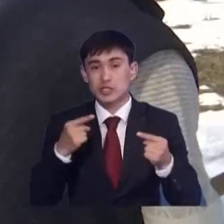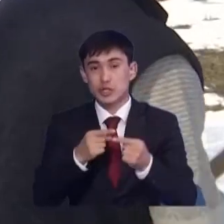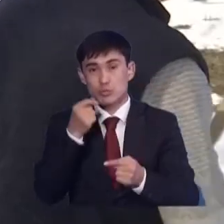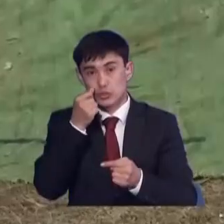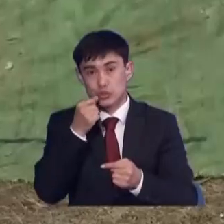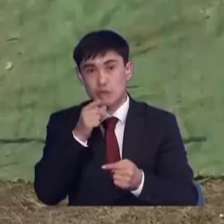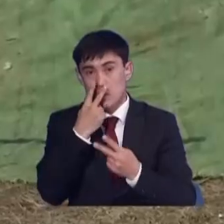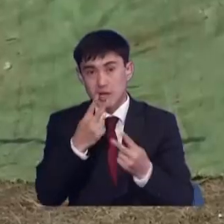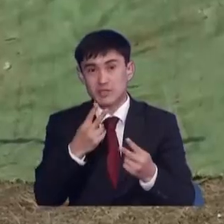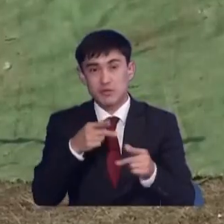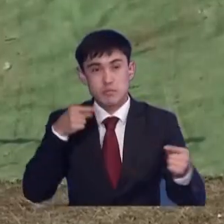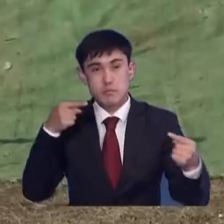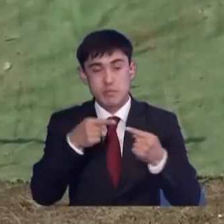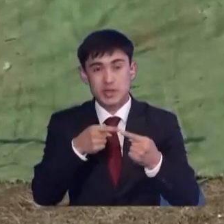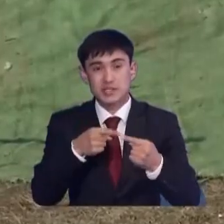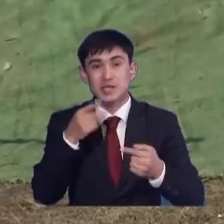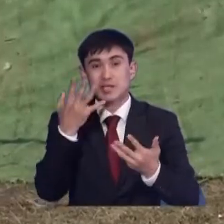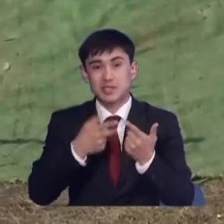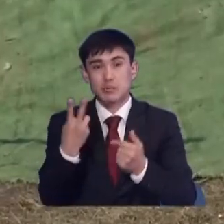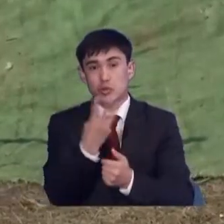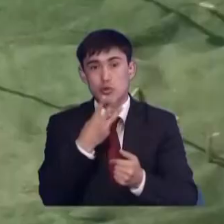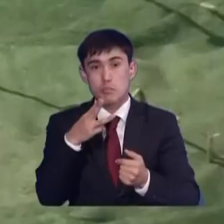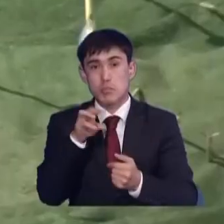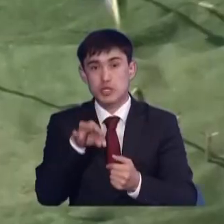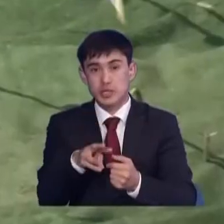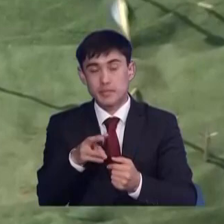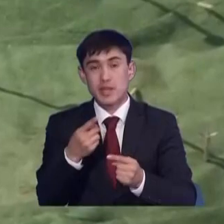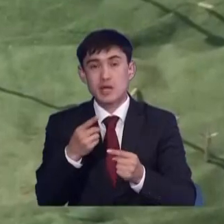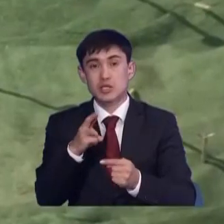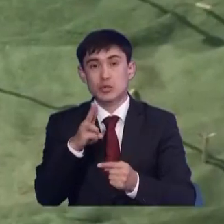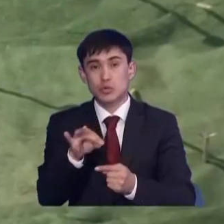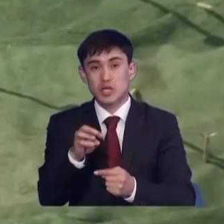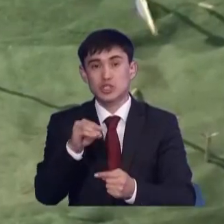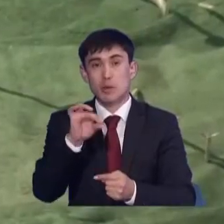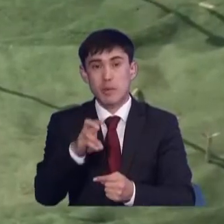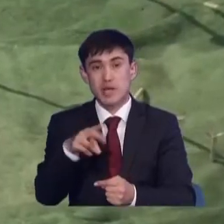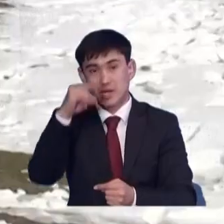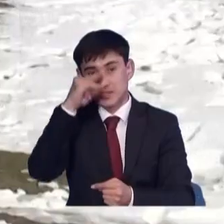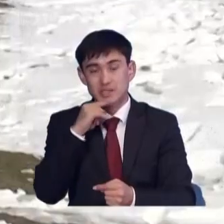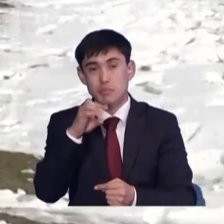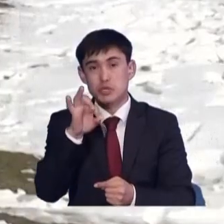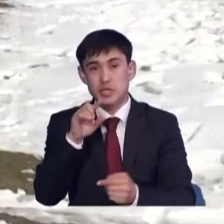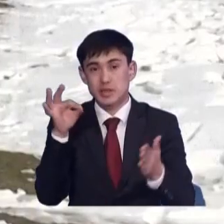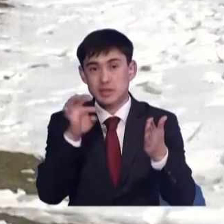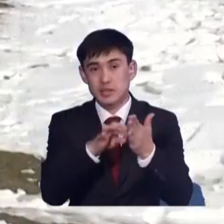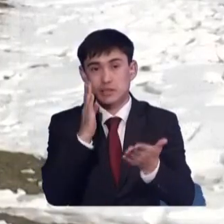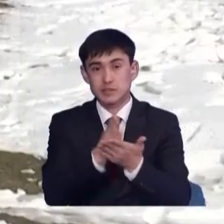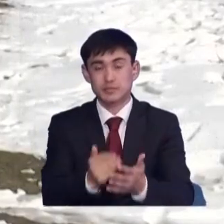лучники демонстрируют меткость в стрельбе по трем видам мишеней – пута, жамбы и казахская мишень.